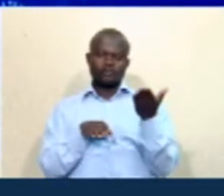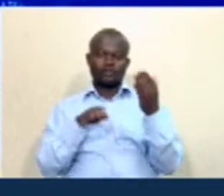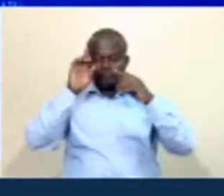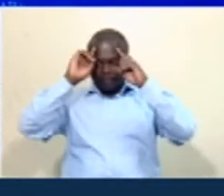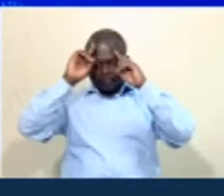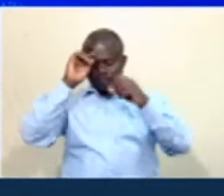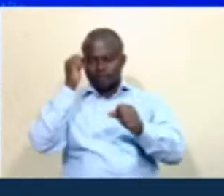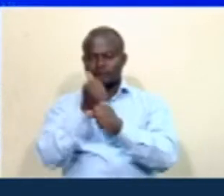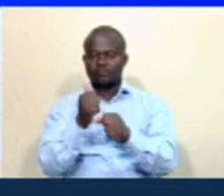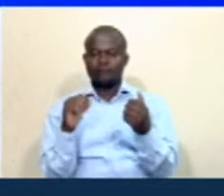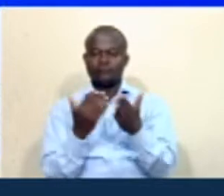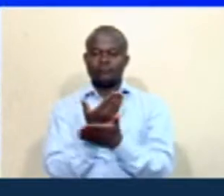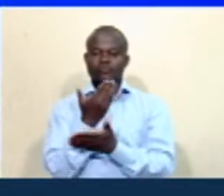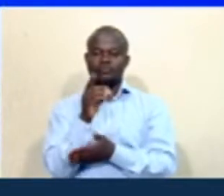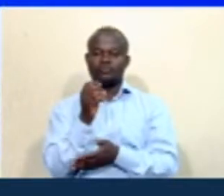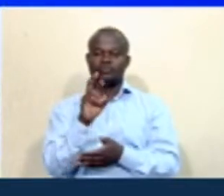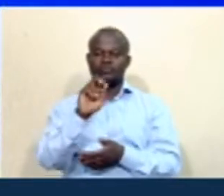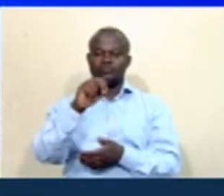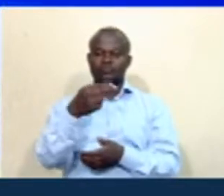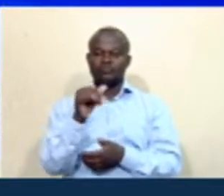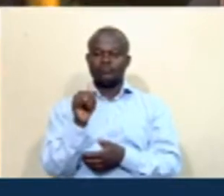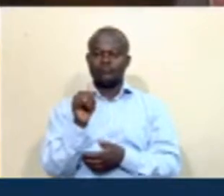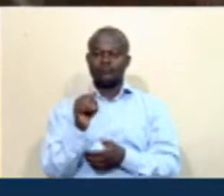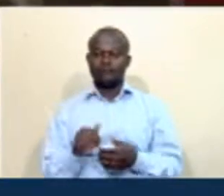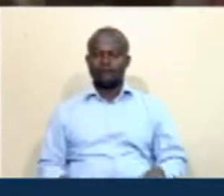guhanga imirimo. Reka tubibaze Doris Mbabazi.